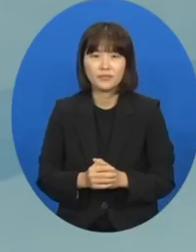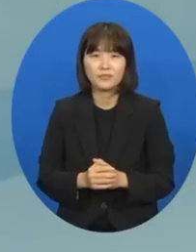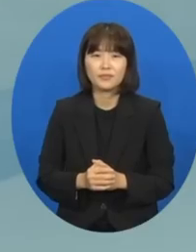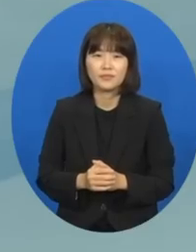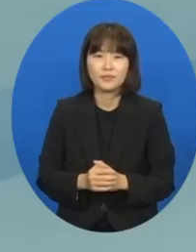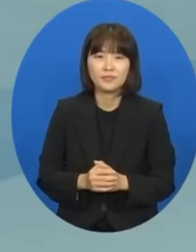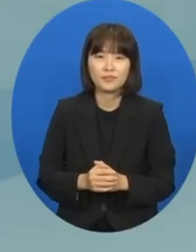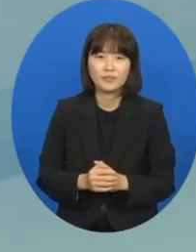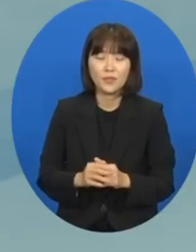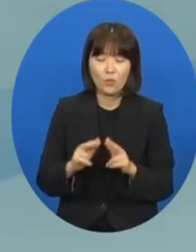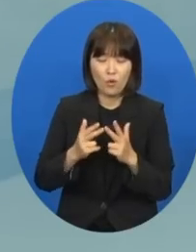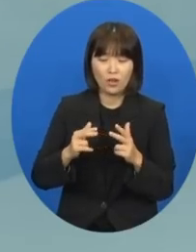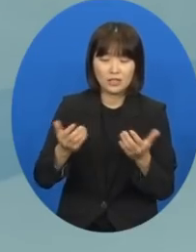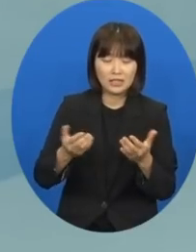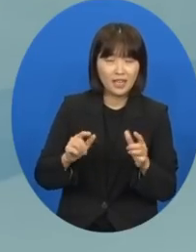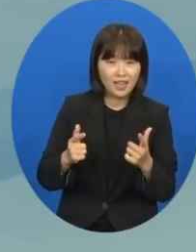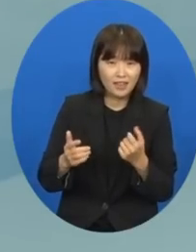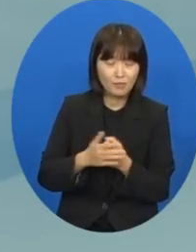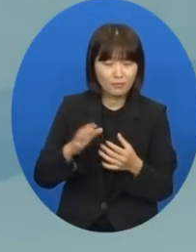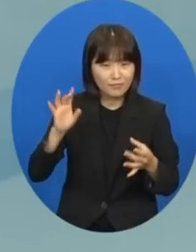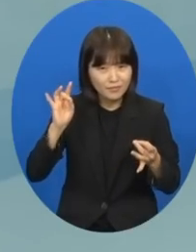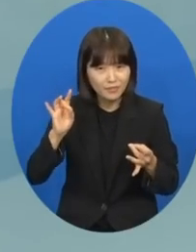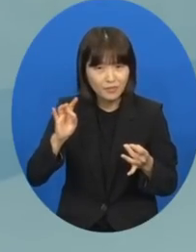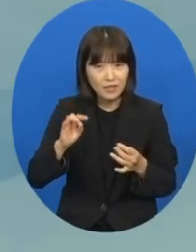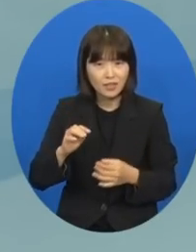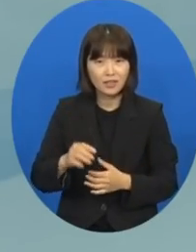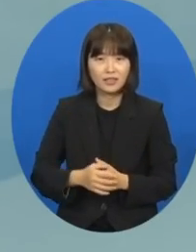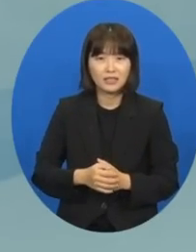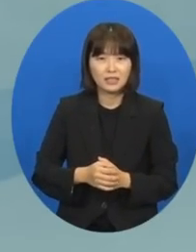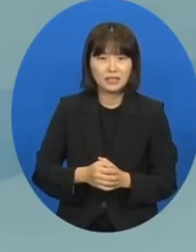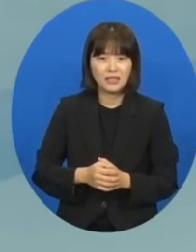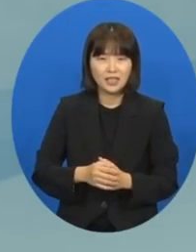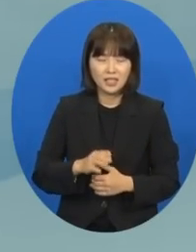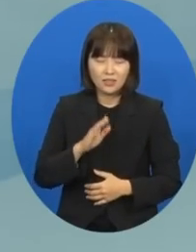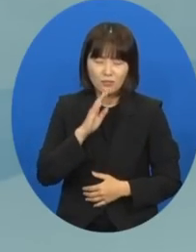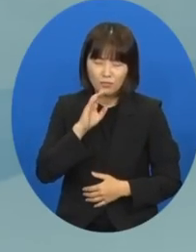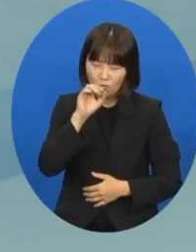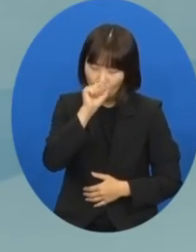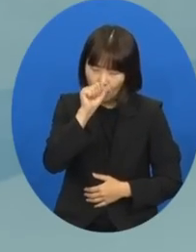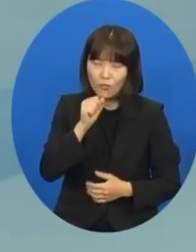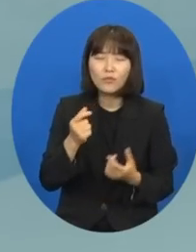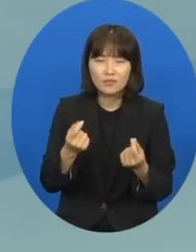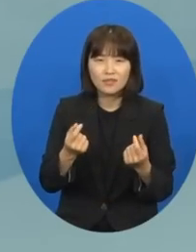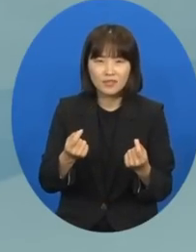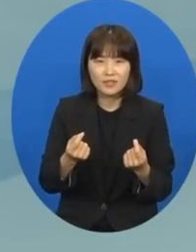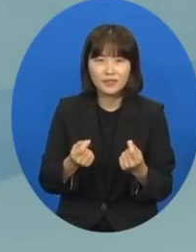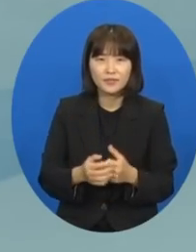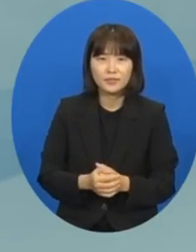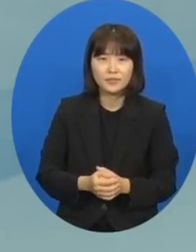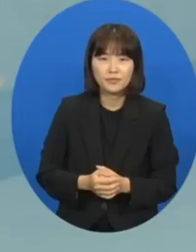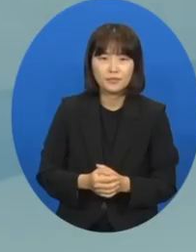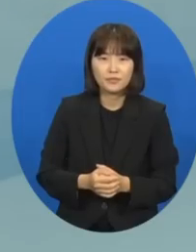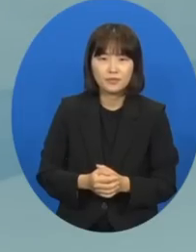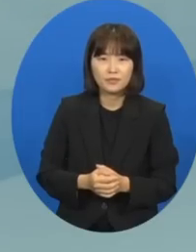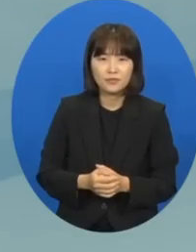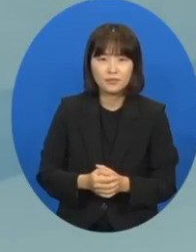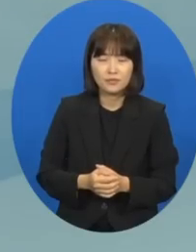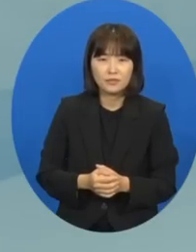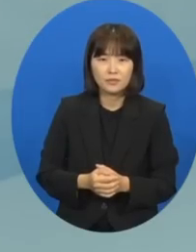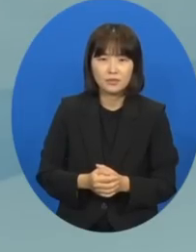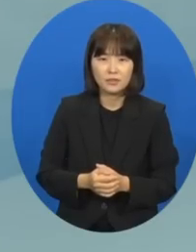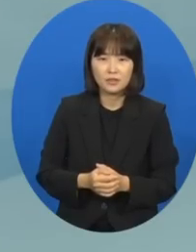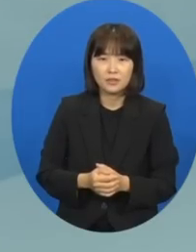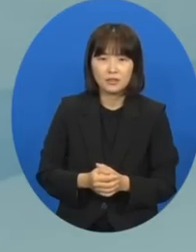같은데 여러분들의 입장에 생각해보세요. 이게 뭐 얼마나 사실은 얼마나 좋았을까. 그런데 둘째 아들까지 줬네